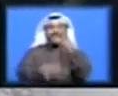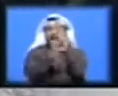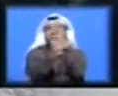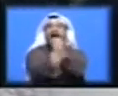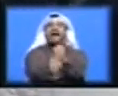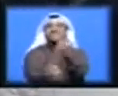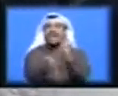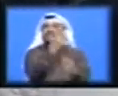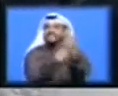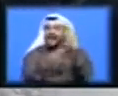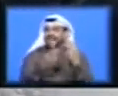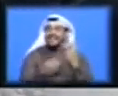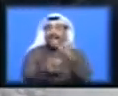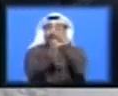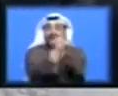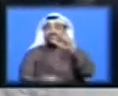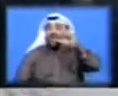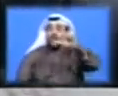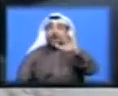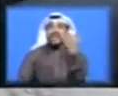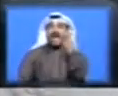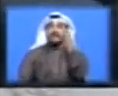عروبتنا وعلى لغتنا العربية.